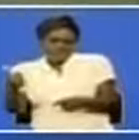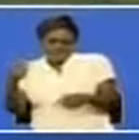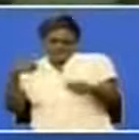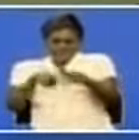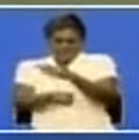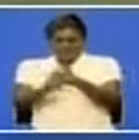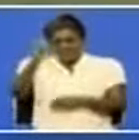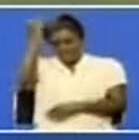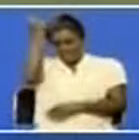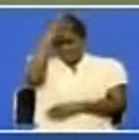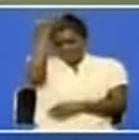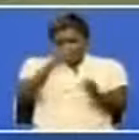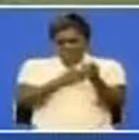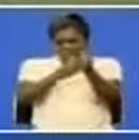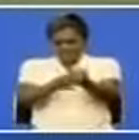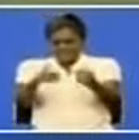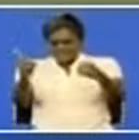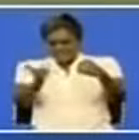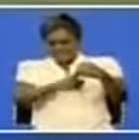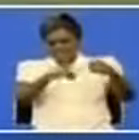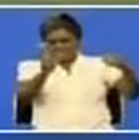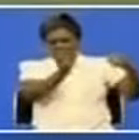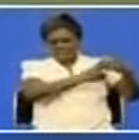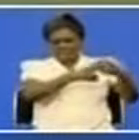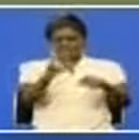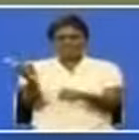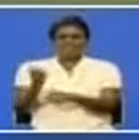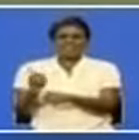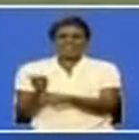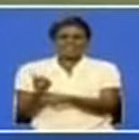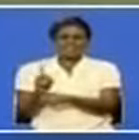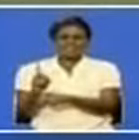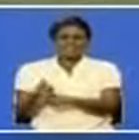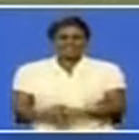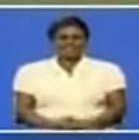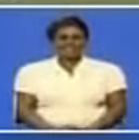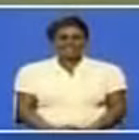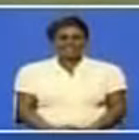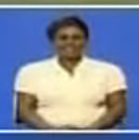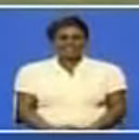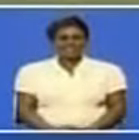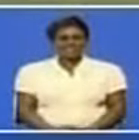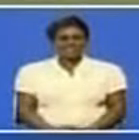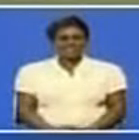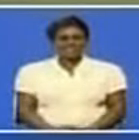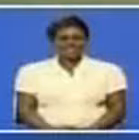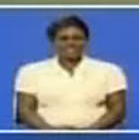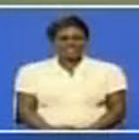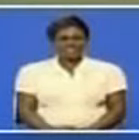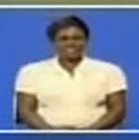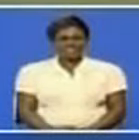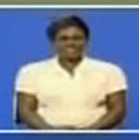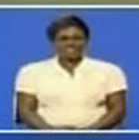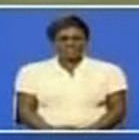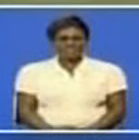akaweka Bandari kifua mbele katika dakika 67. Tries to put his head to it, then tries to return it. This one goes into the net by Anthony